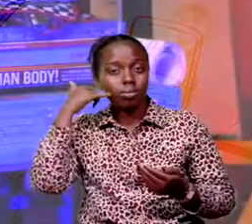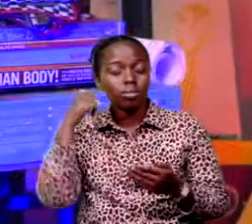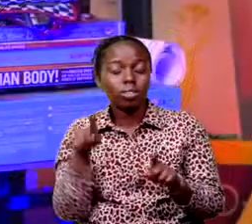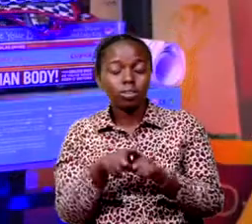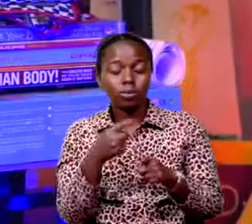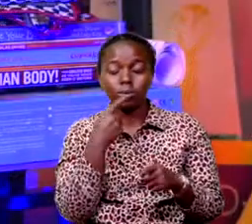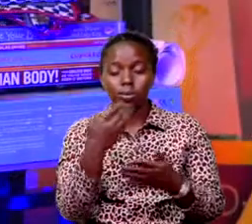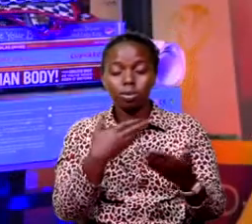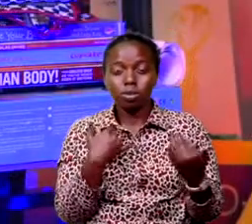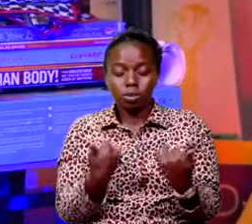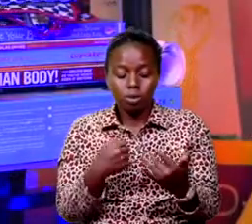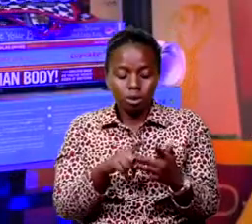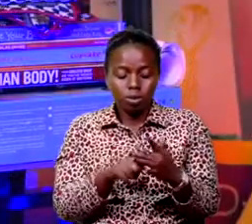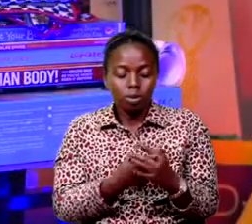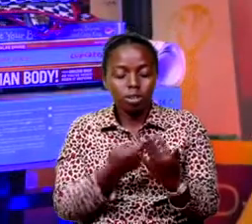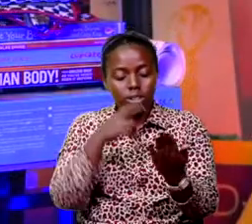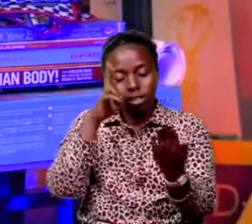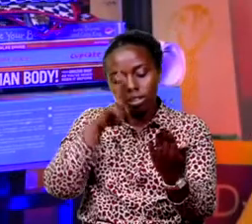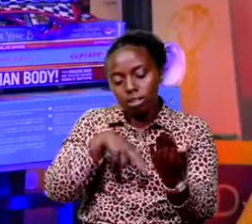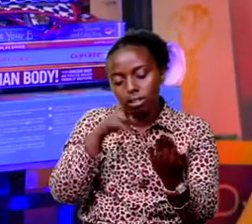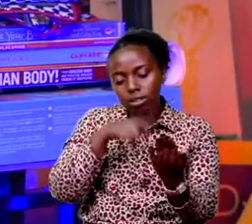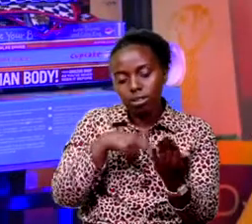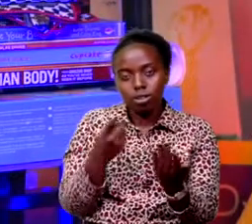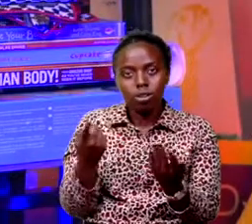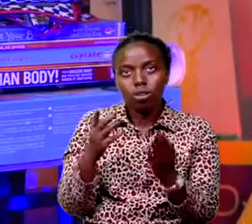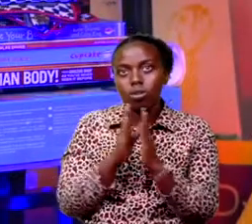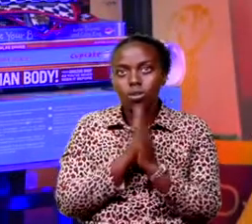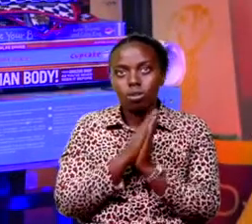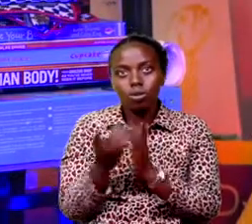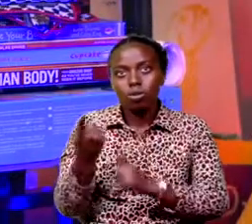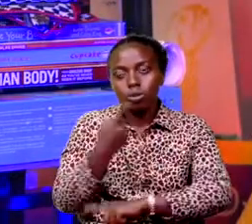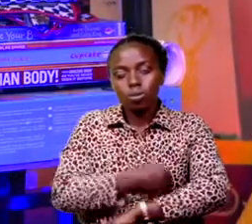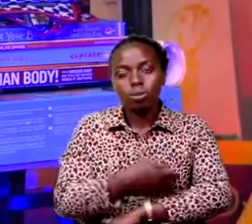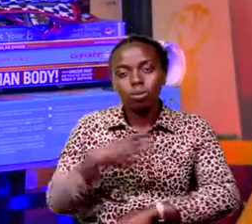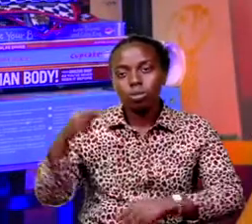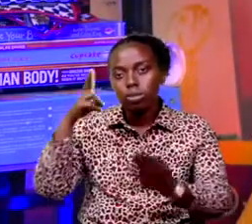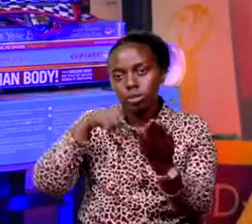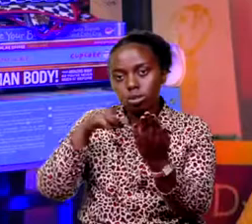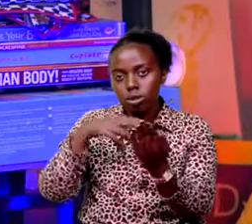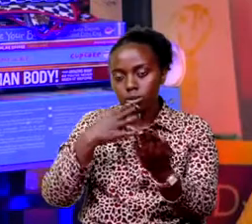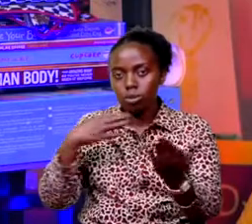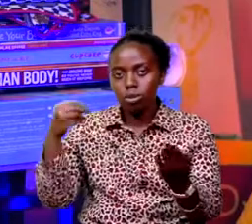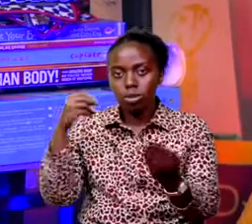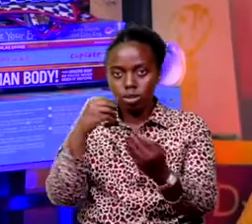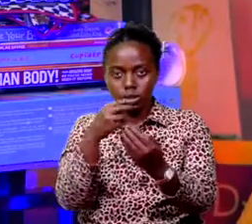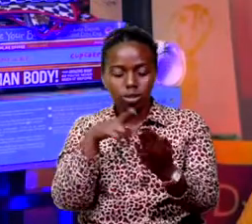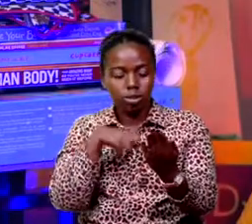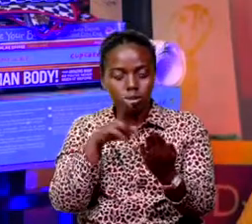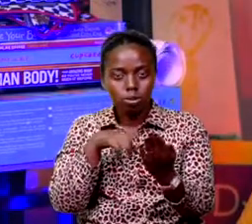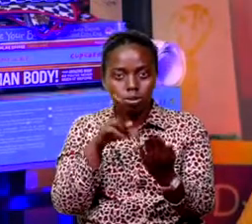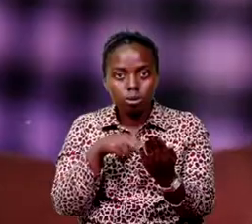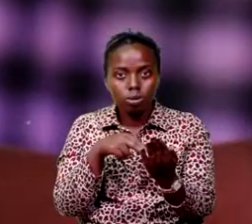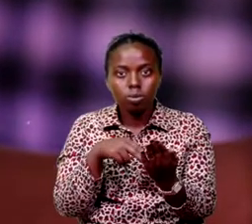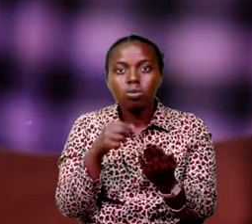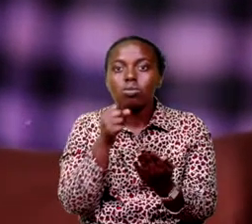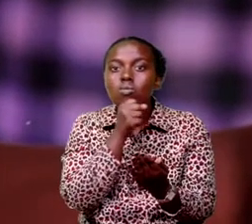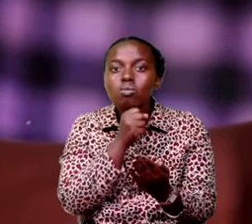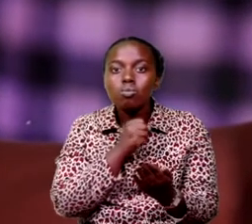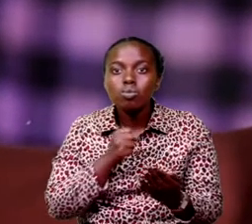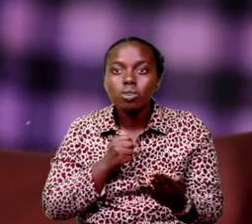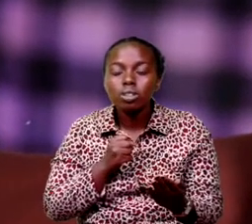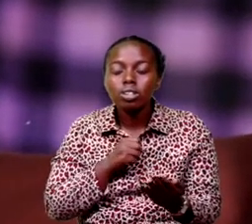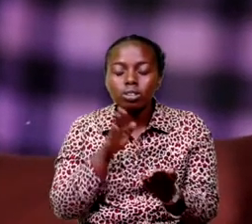nkuko nenda bibabwiye tugiye gutangira dusoma agakuru k'uyu munsi agakuru k'uyu munsi tugiye gusoma agakuru kitwa ngo